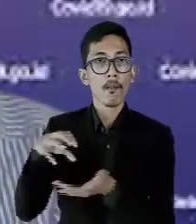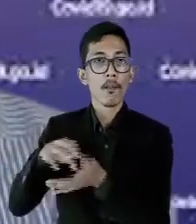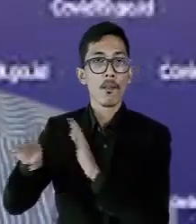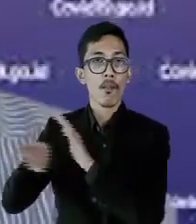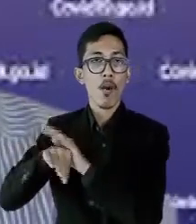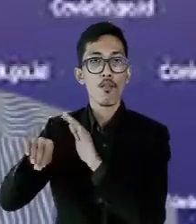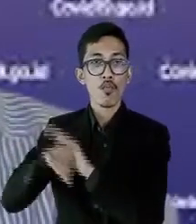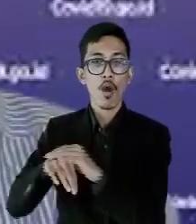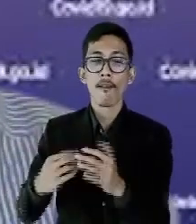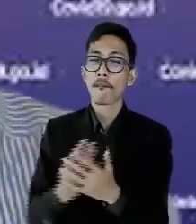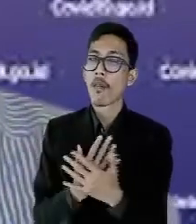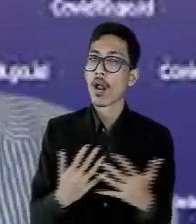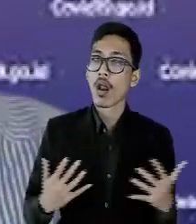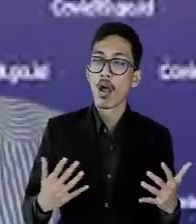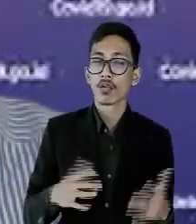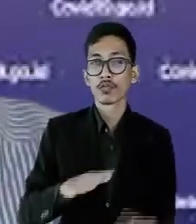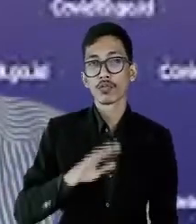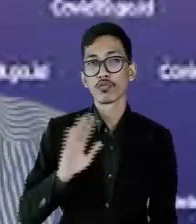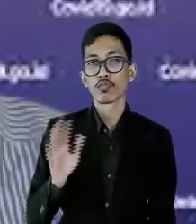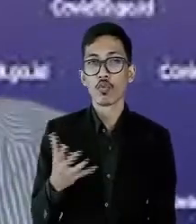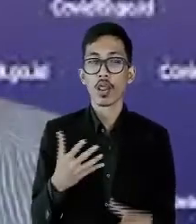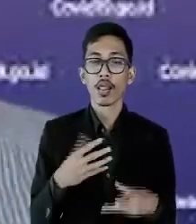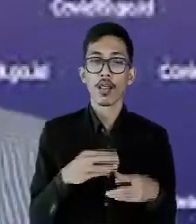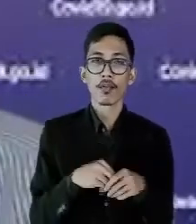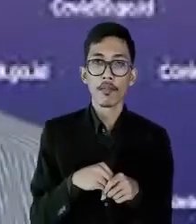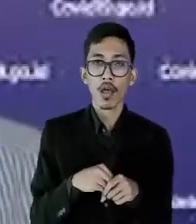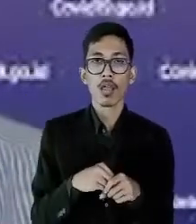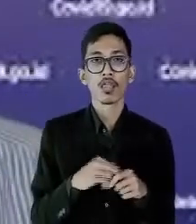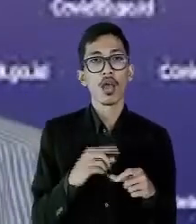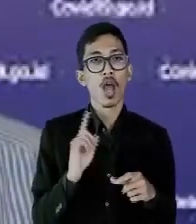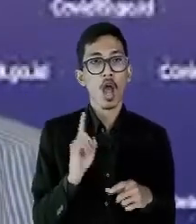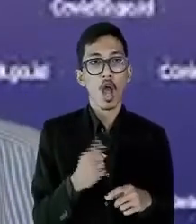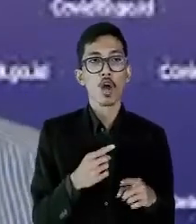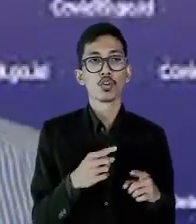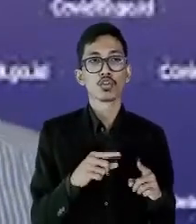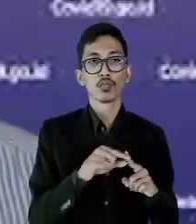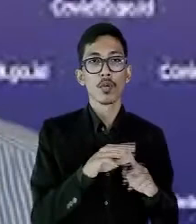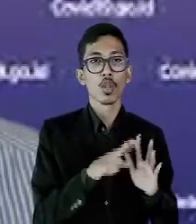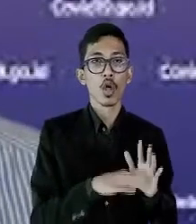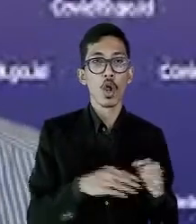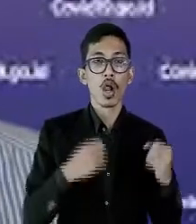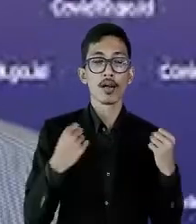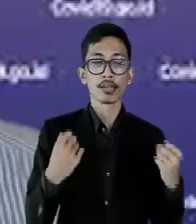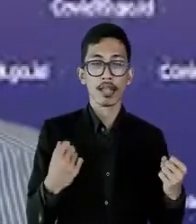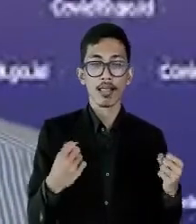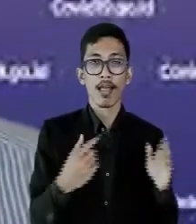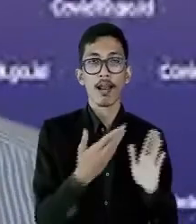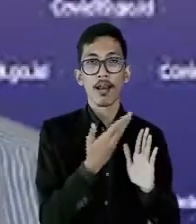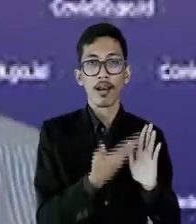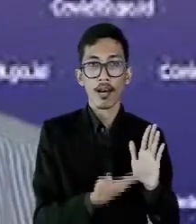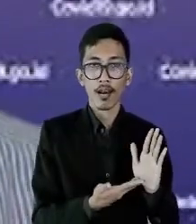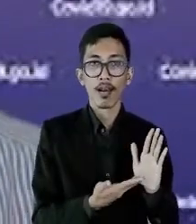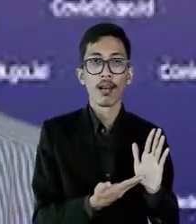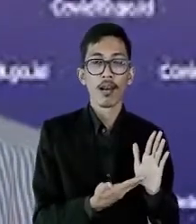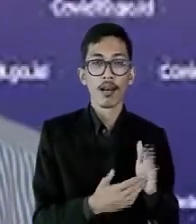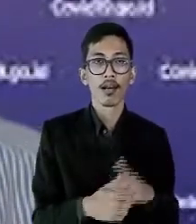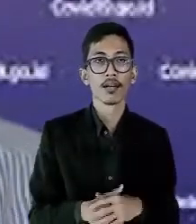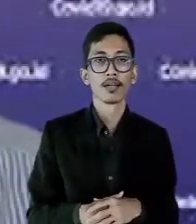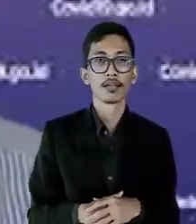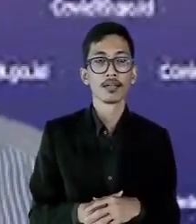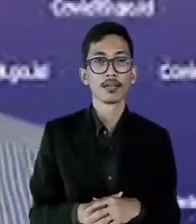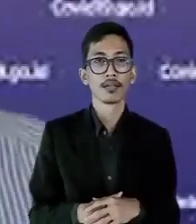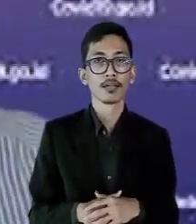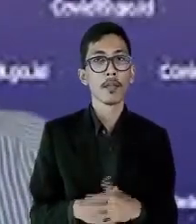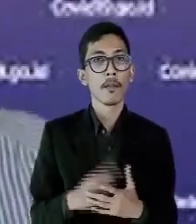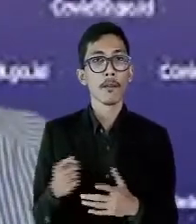dan masyarakat semua sangat terlibat penuh di dalam penegakan protokol kesehatan dalam rangka